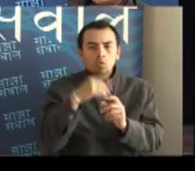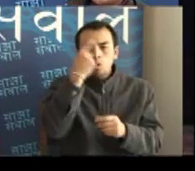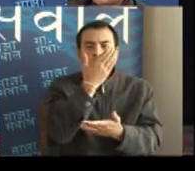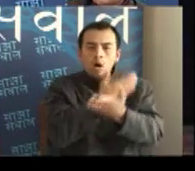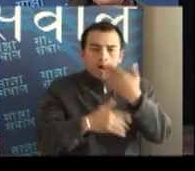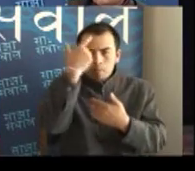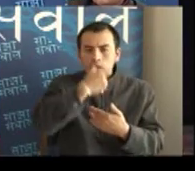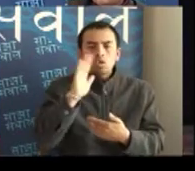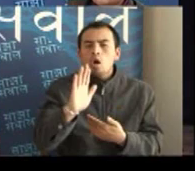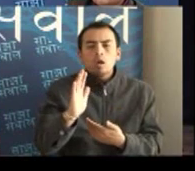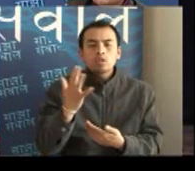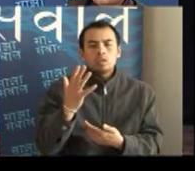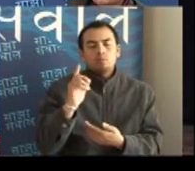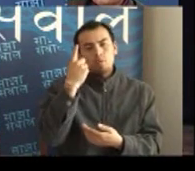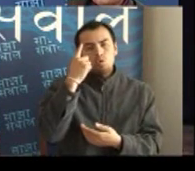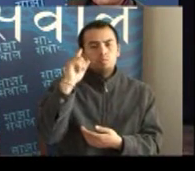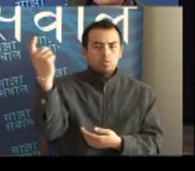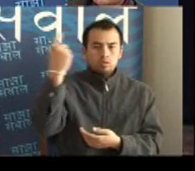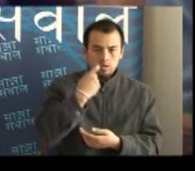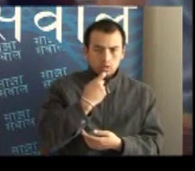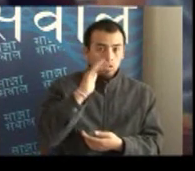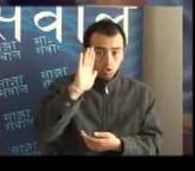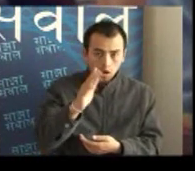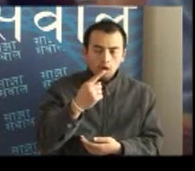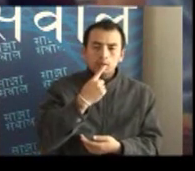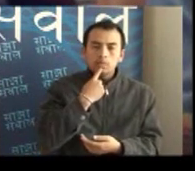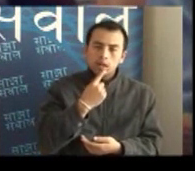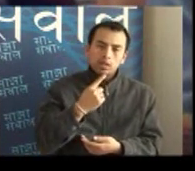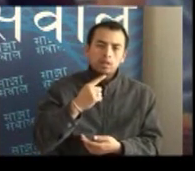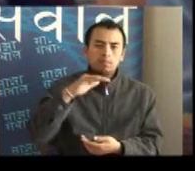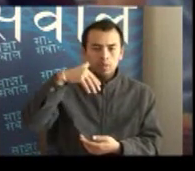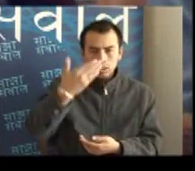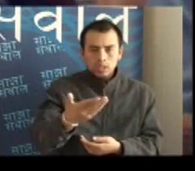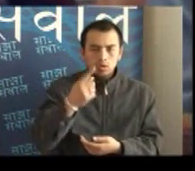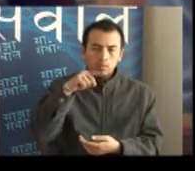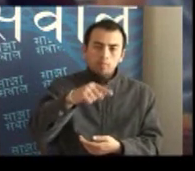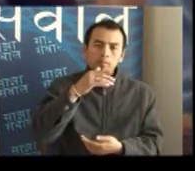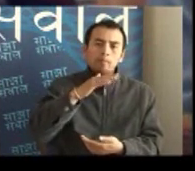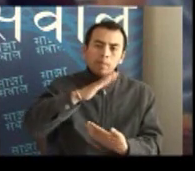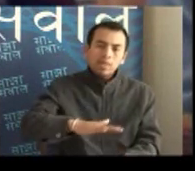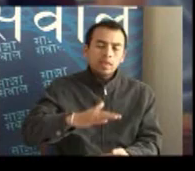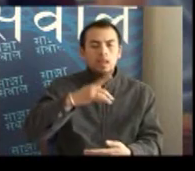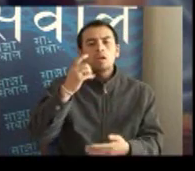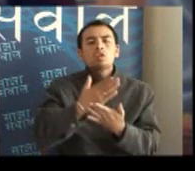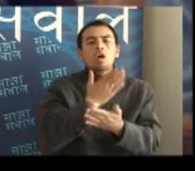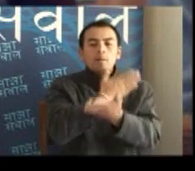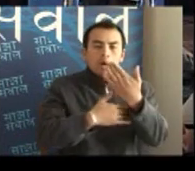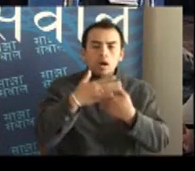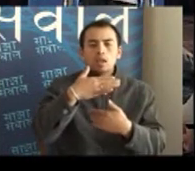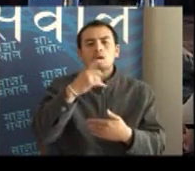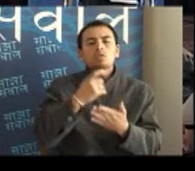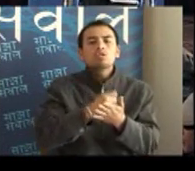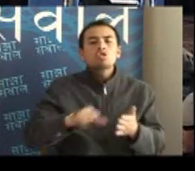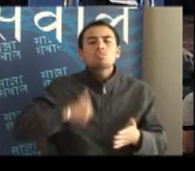कोही अपाङ्ग व्यक्ति छ, पहिलो प्रश्न, अनि छ भनेपछि त्यो बच्चालाई अथवा त्यो अपाङ्गलाई कसरी त्यहाँ उसको